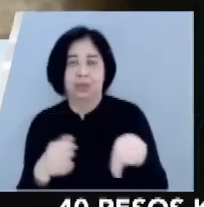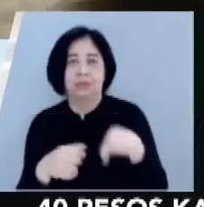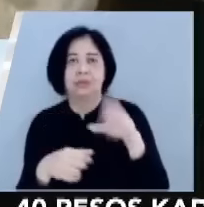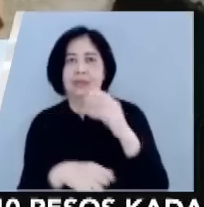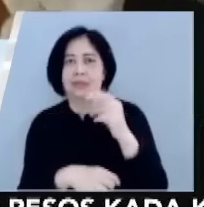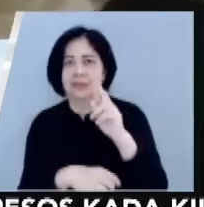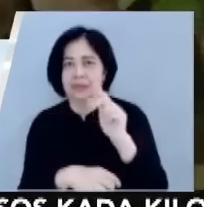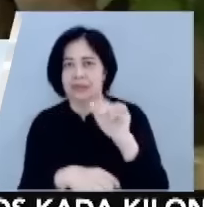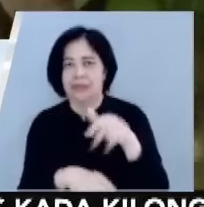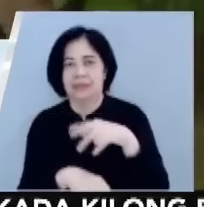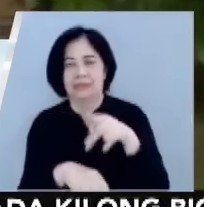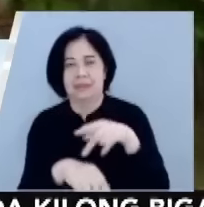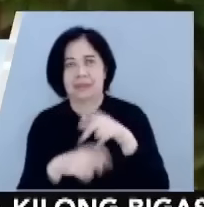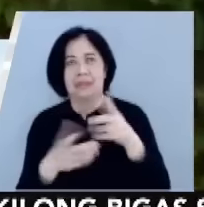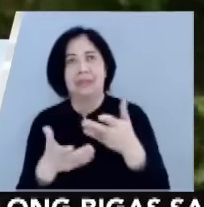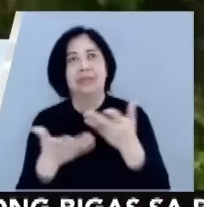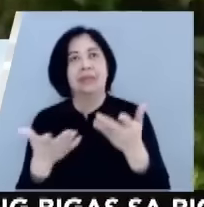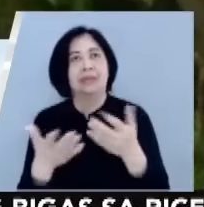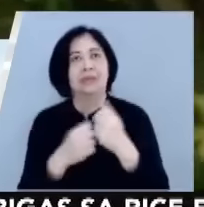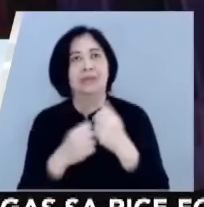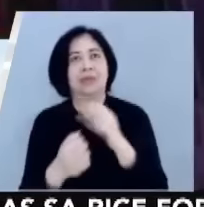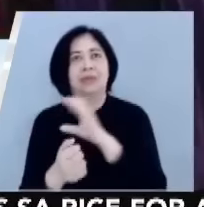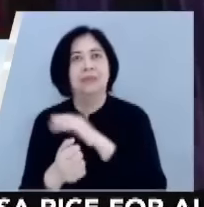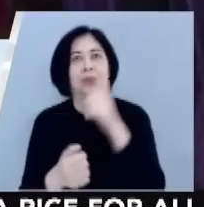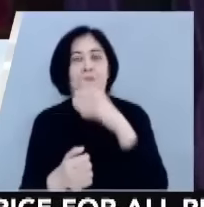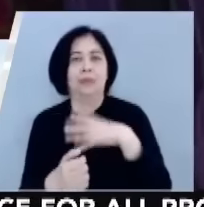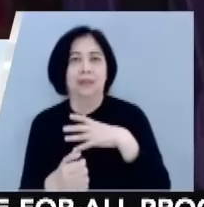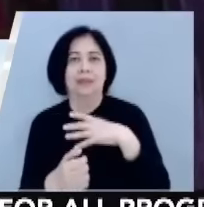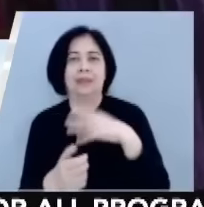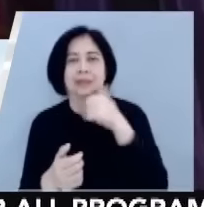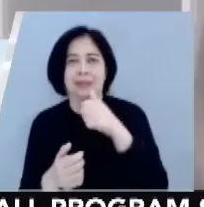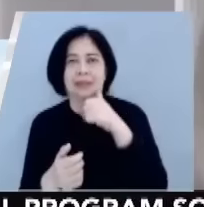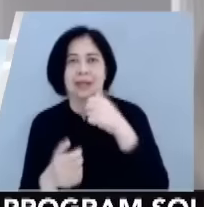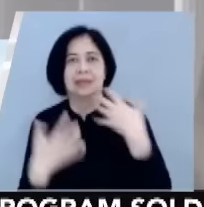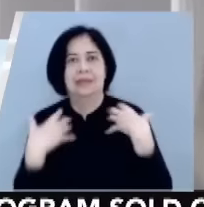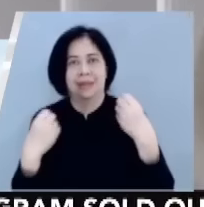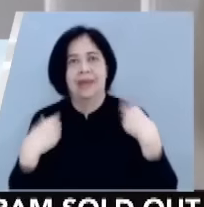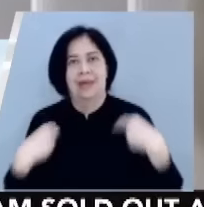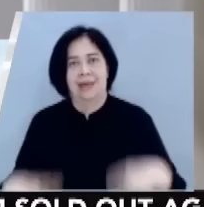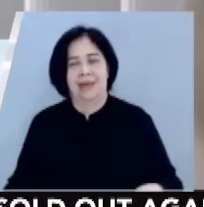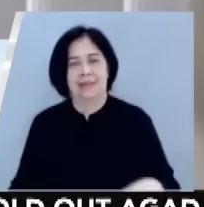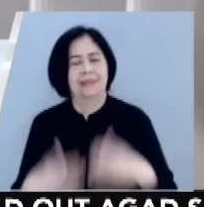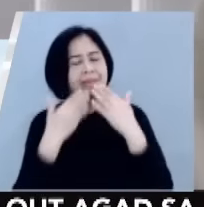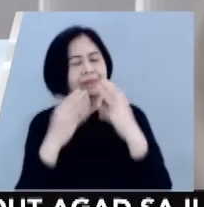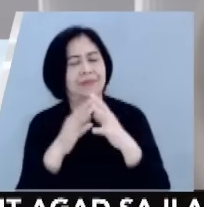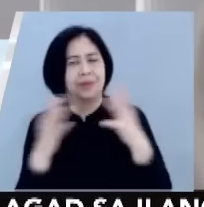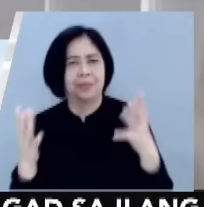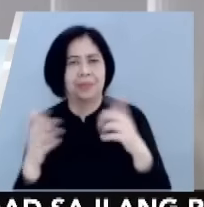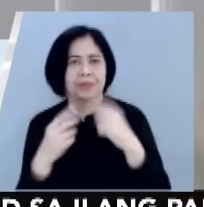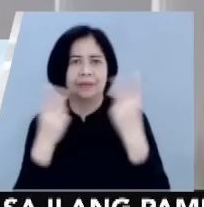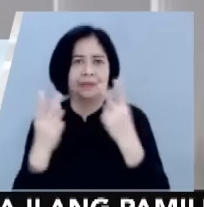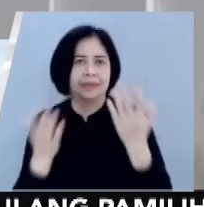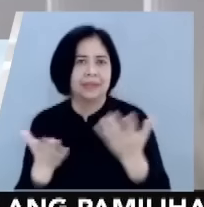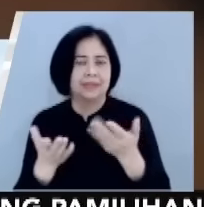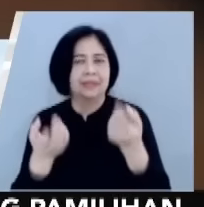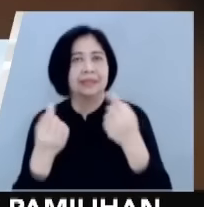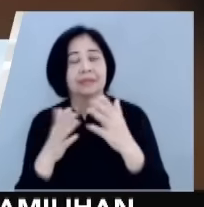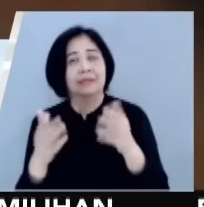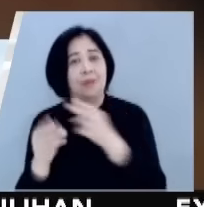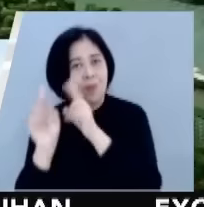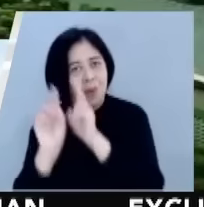called Jipaygo that champions women and girls' health. Thank you very much, Olivia, for this visit. We're really very much honored to have you